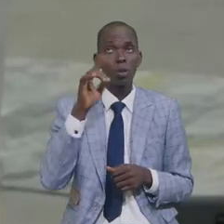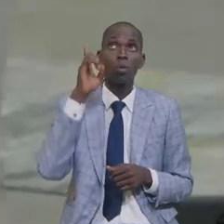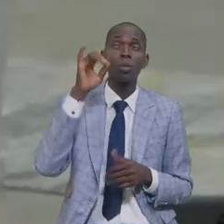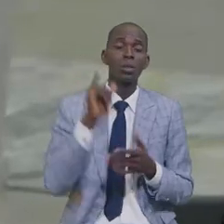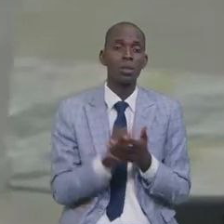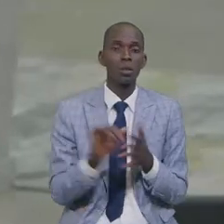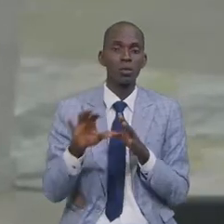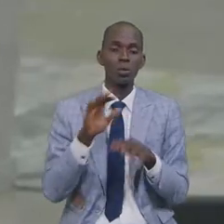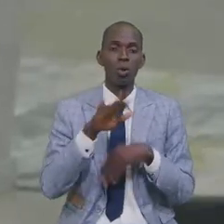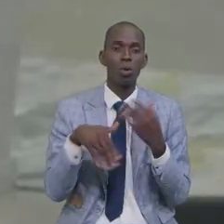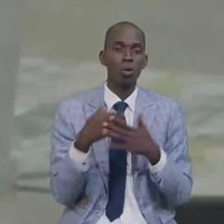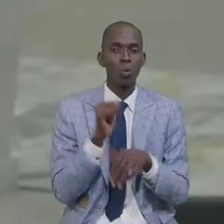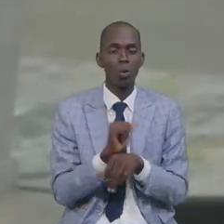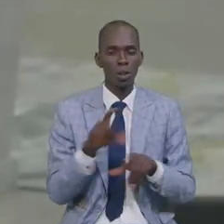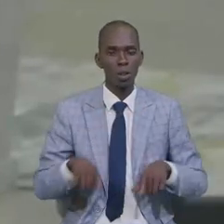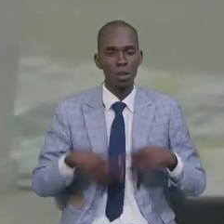l'œuvre est en moi.